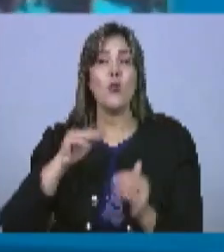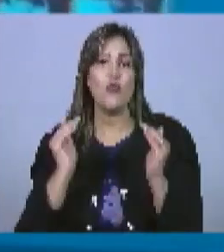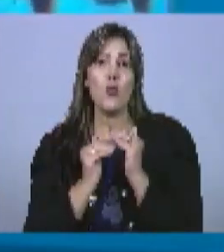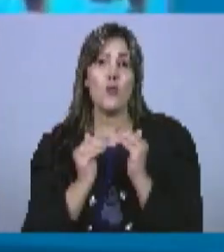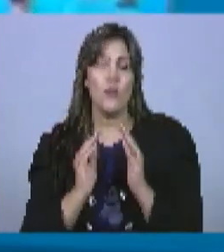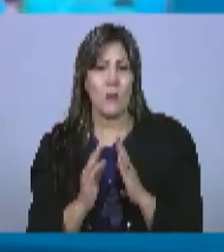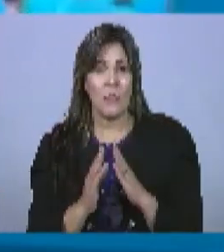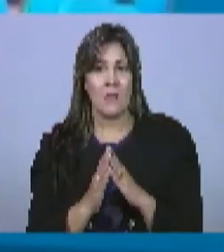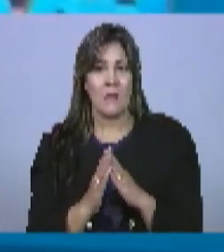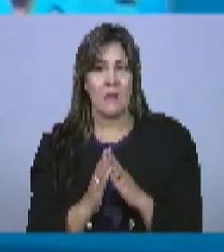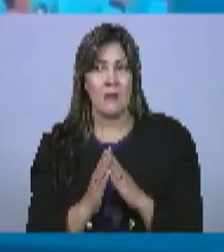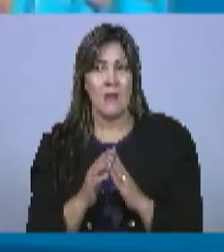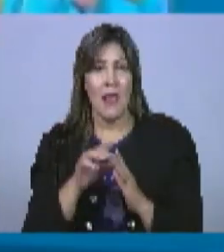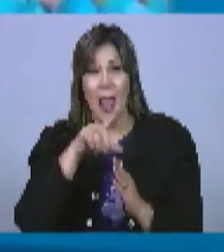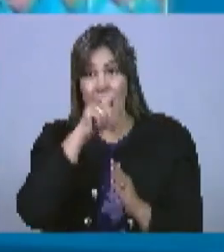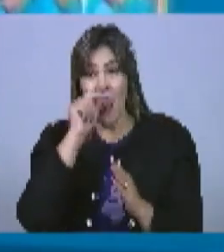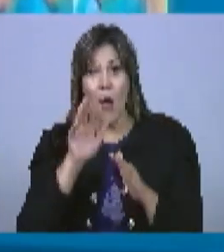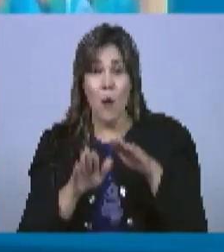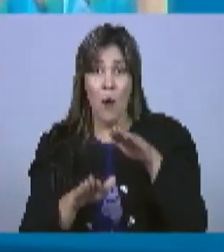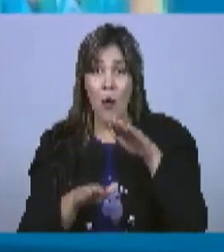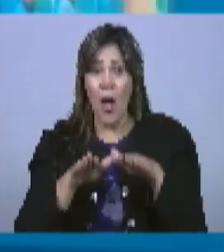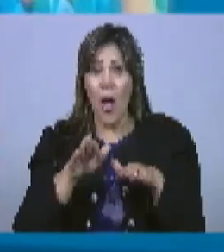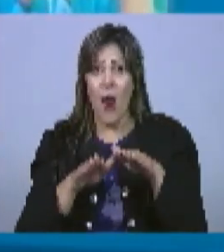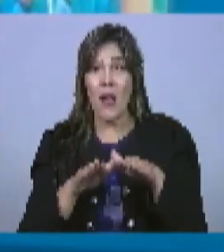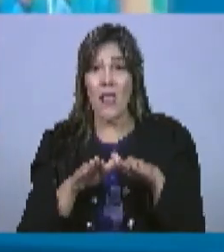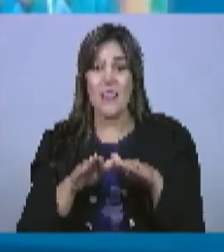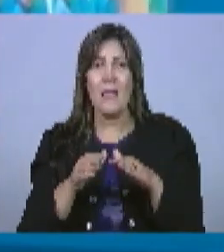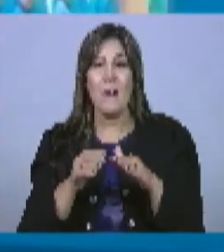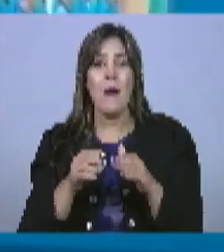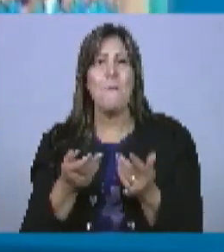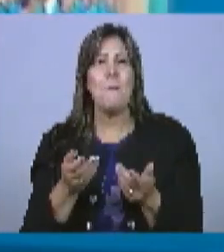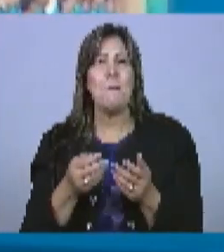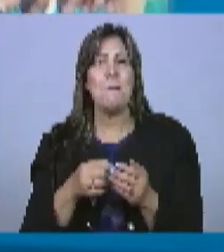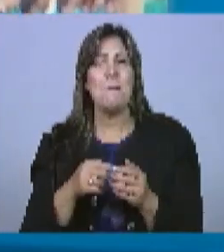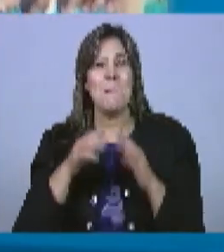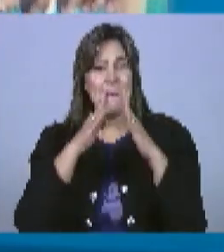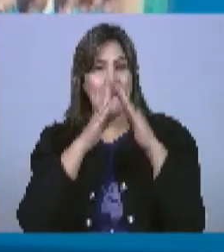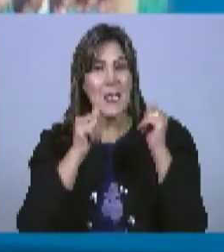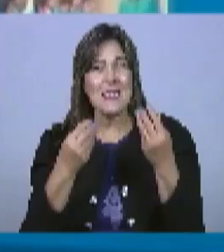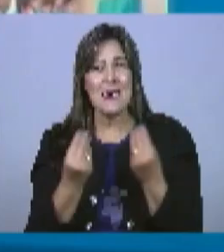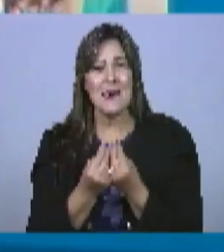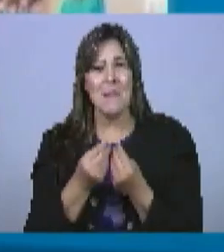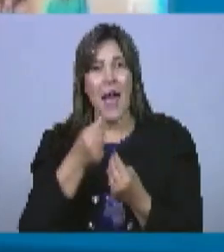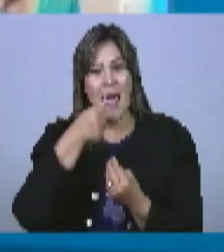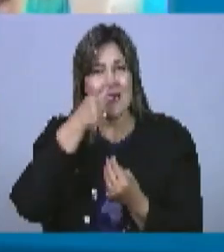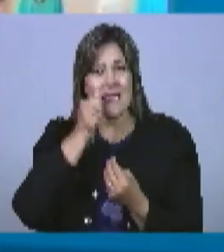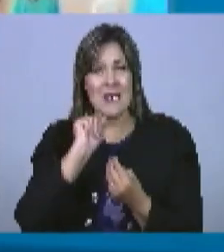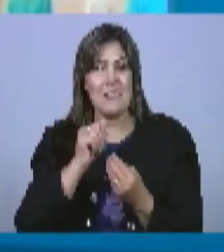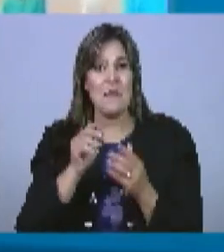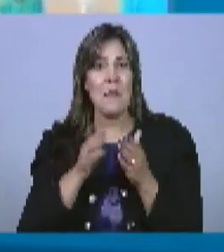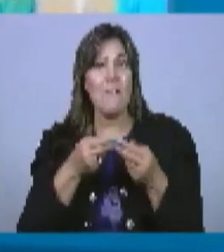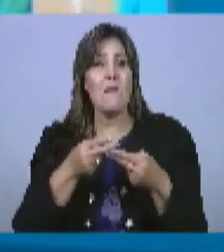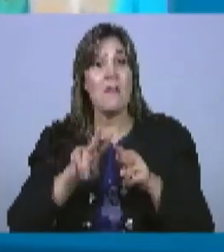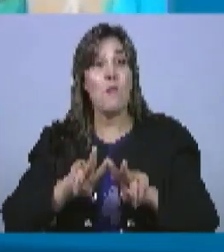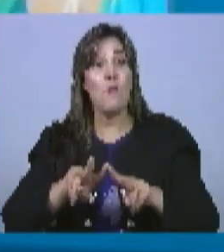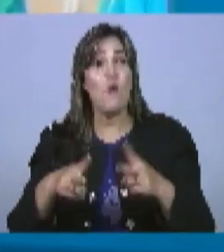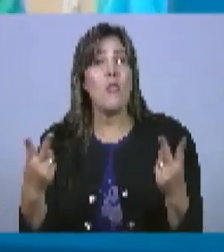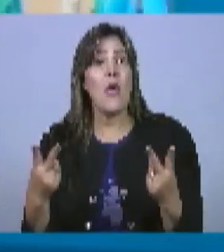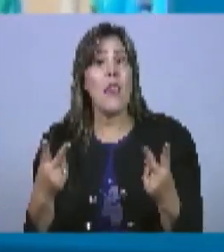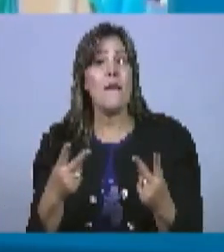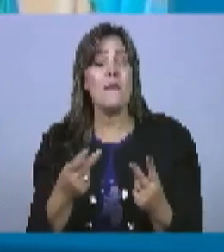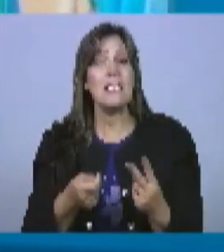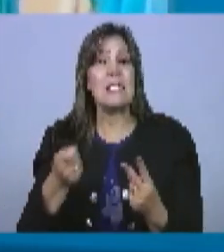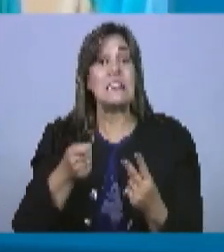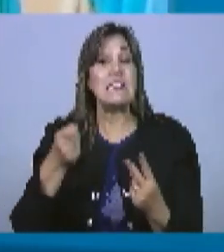طبعا انا لو قارنت مصر بالصين هتبقى يعني هو كبيره اكتر من